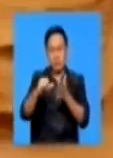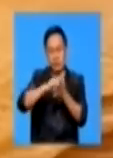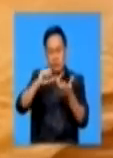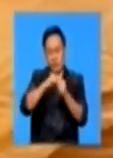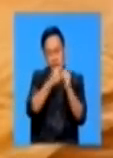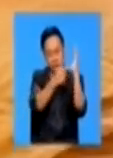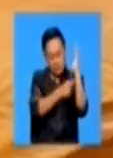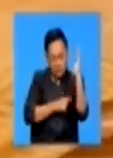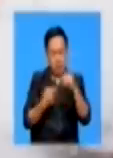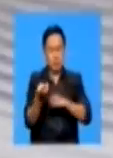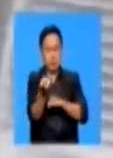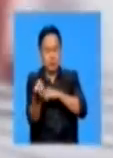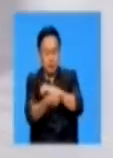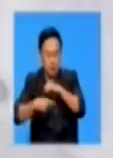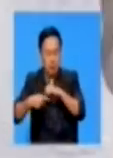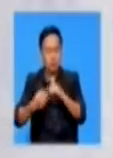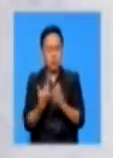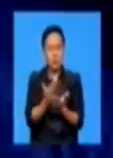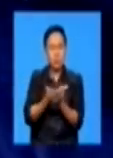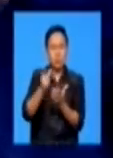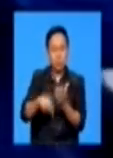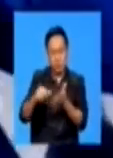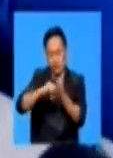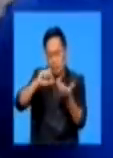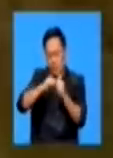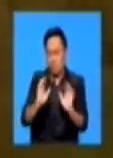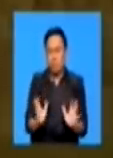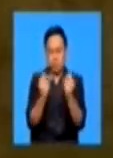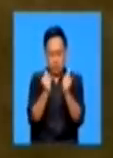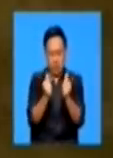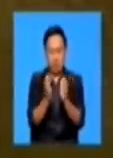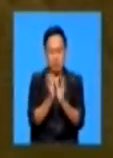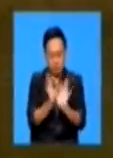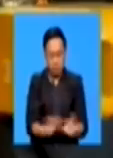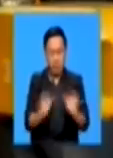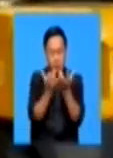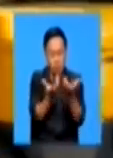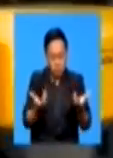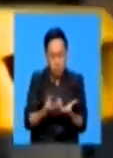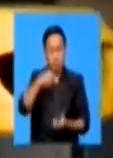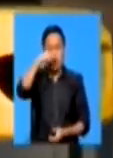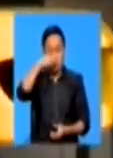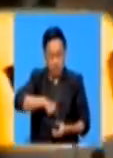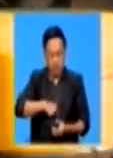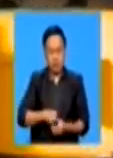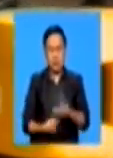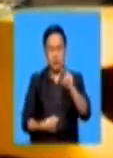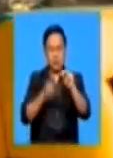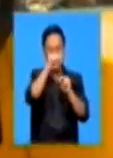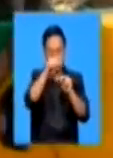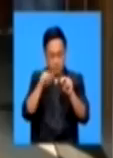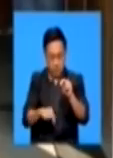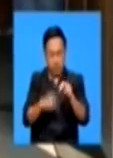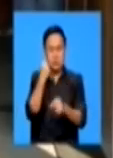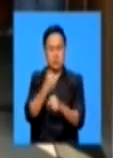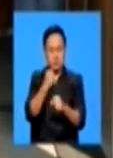าวนะให้ได้ครบวงจรทันทีนะใช้ในประเทศให้มากขึ้น 30% อย่างที่ตั้งใจไว้ก็ต้องมีโรงง